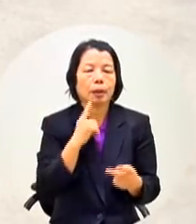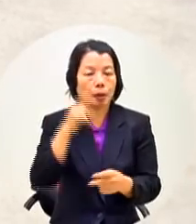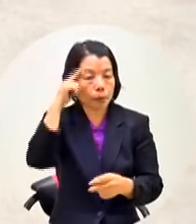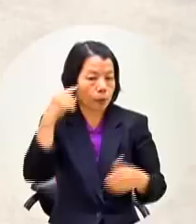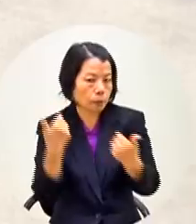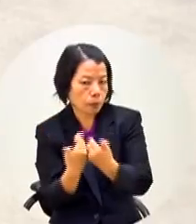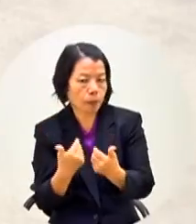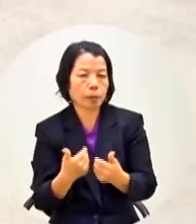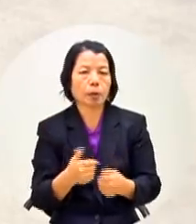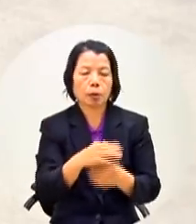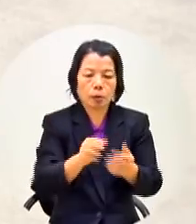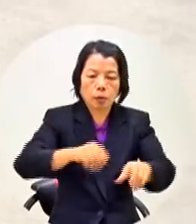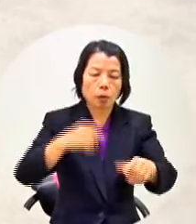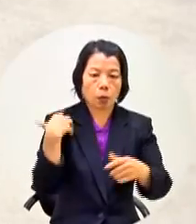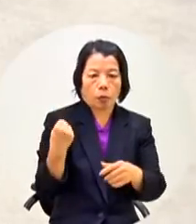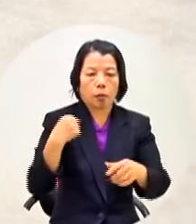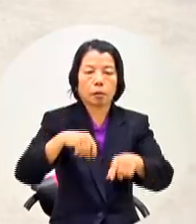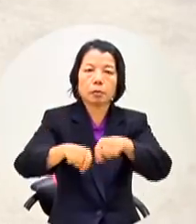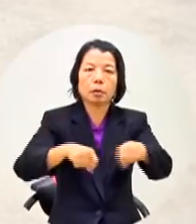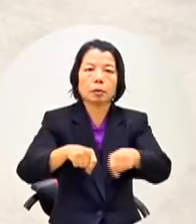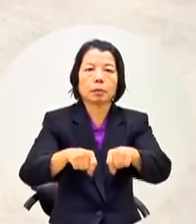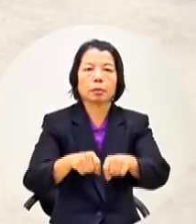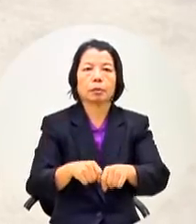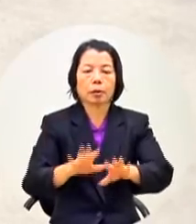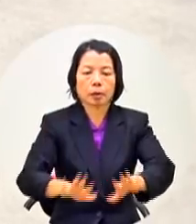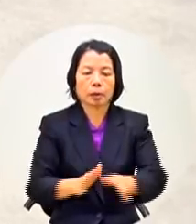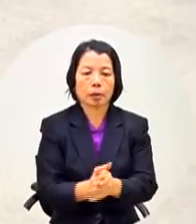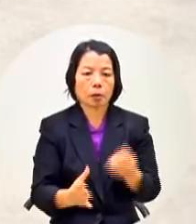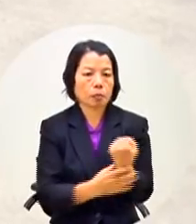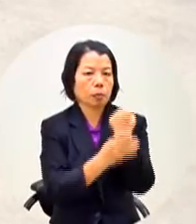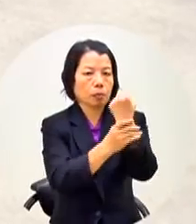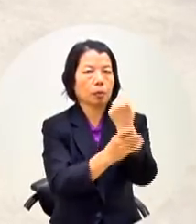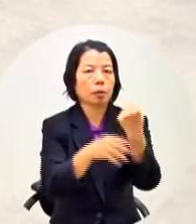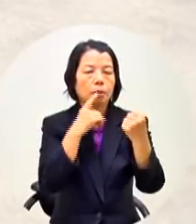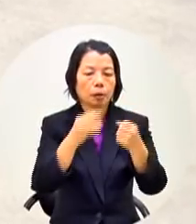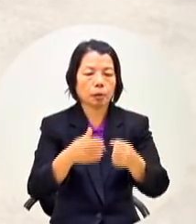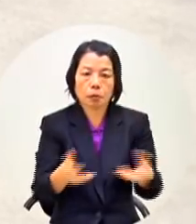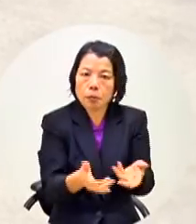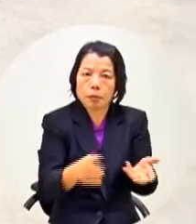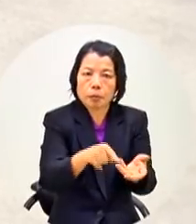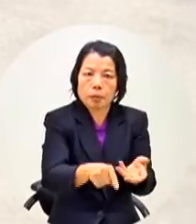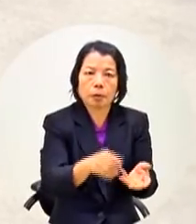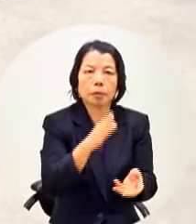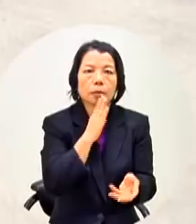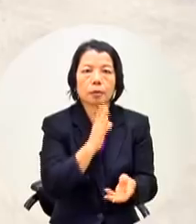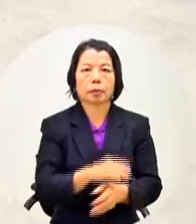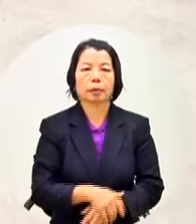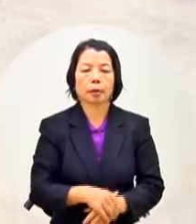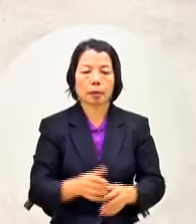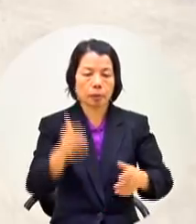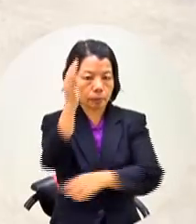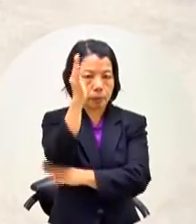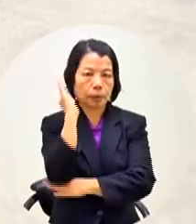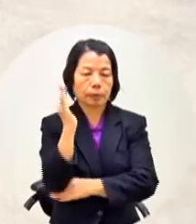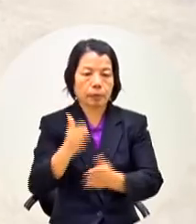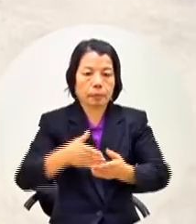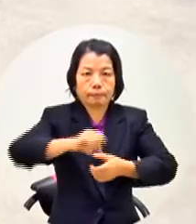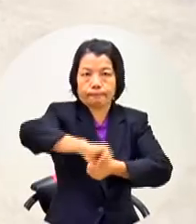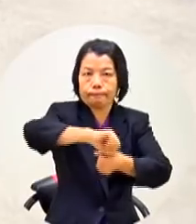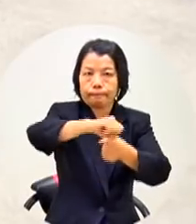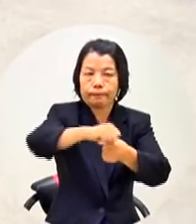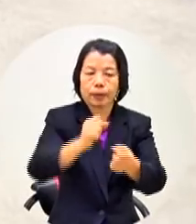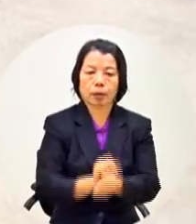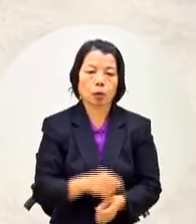见如下在支持原计划新建的会诊，大部分是认为说政府应增加友善大众运输系统的一个供